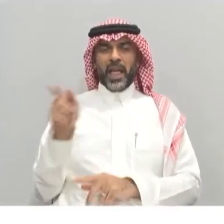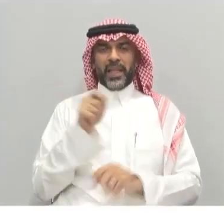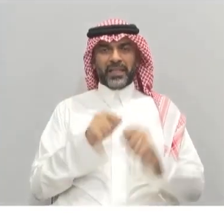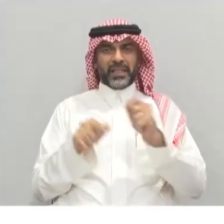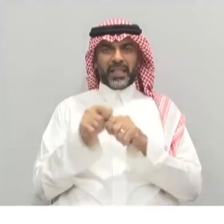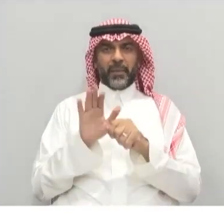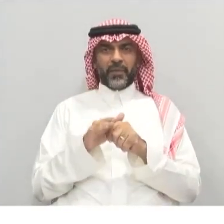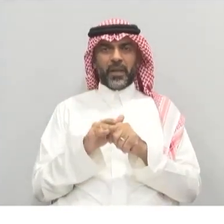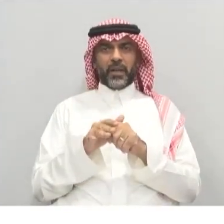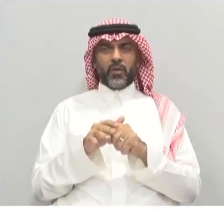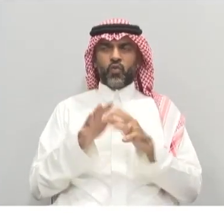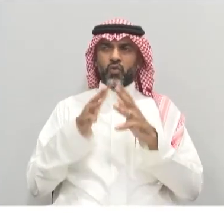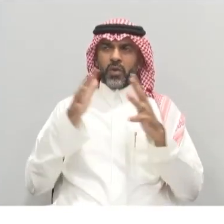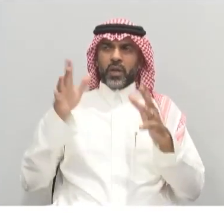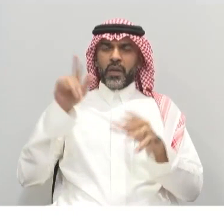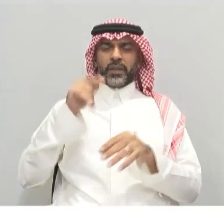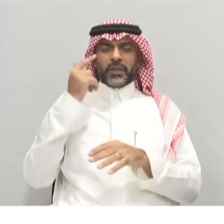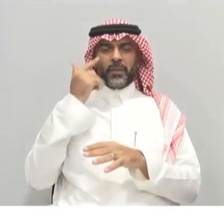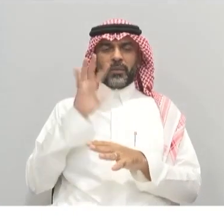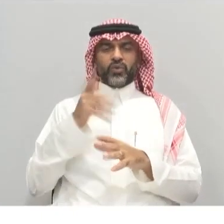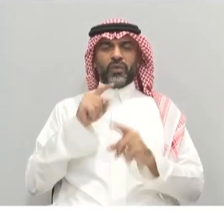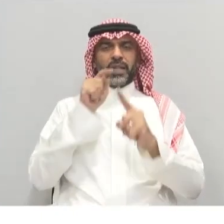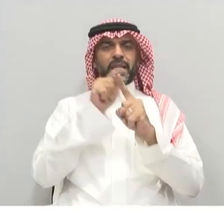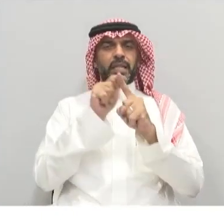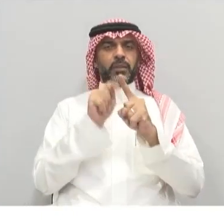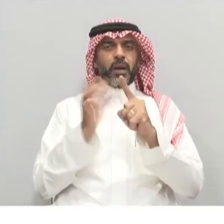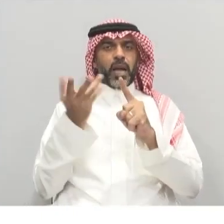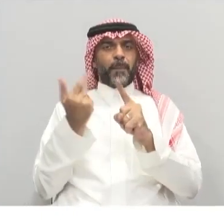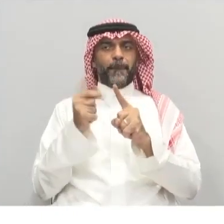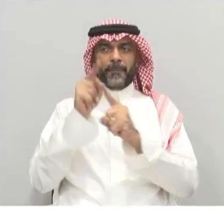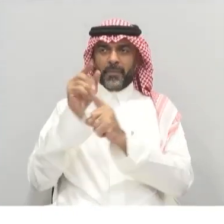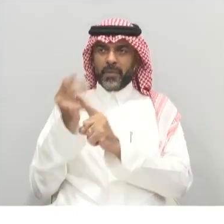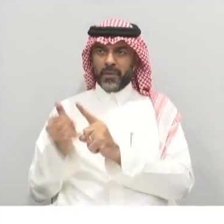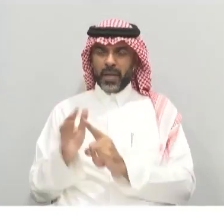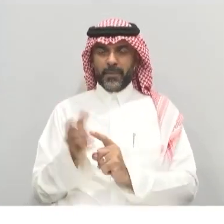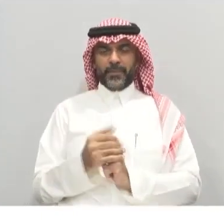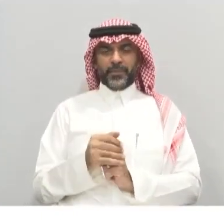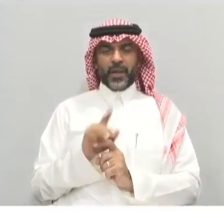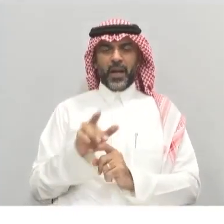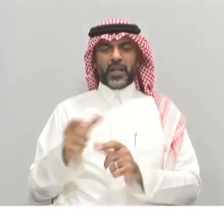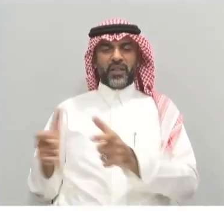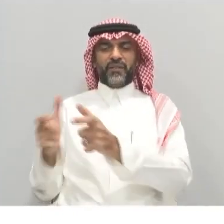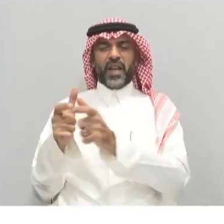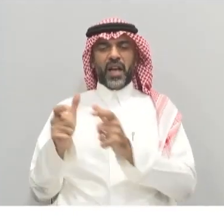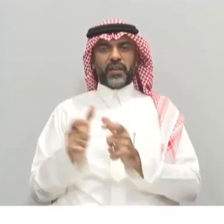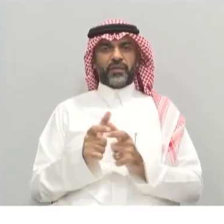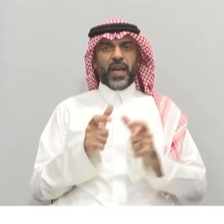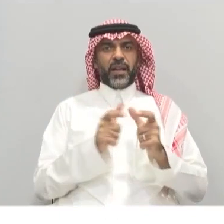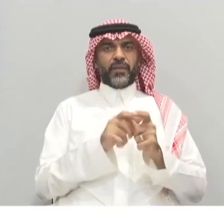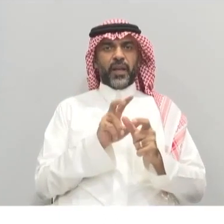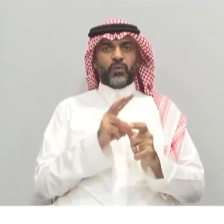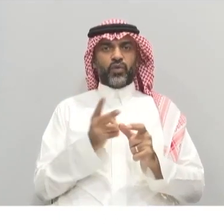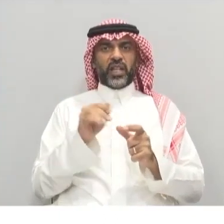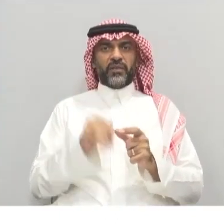بشكل شائع لاظهار النسب المئويه او النسب النسبيه للفئات المختلفه في مجموعه